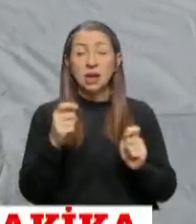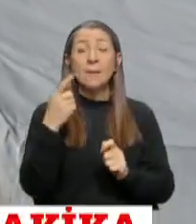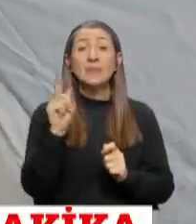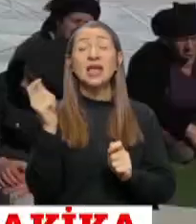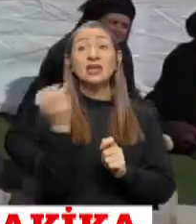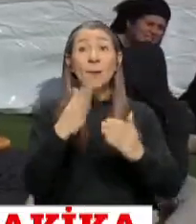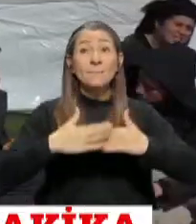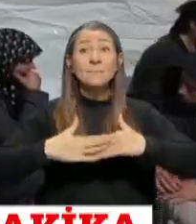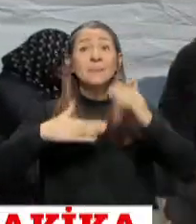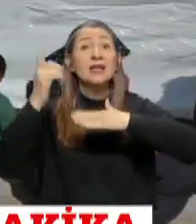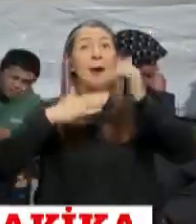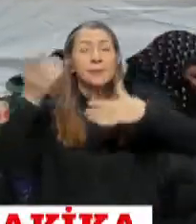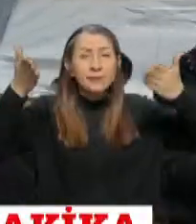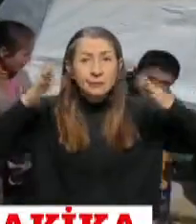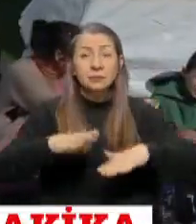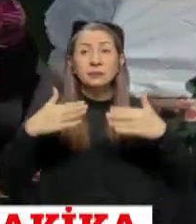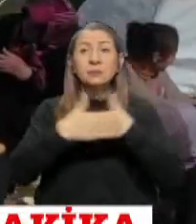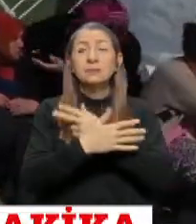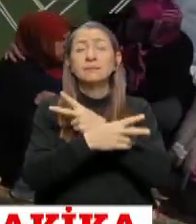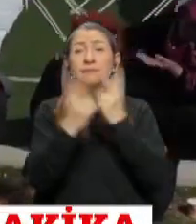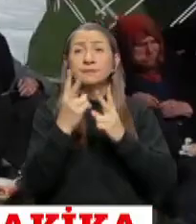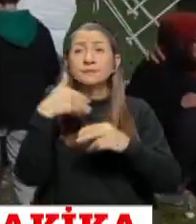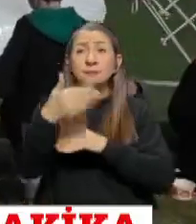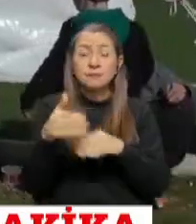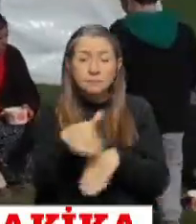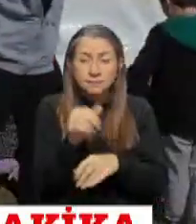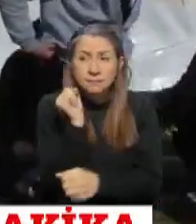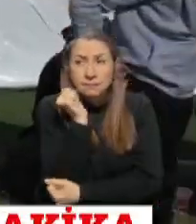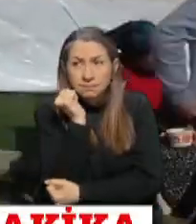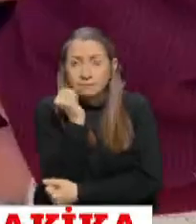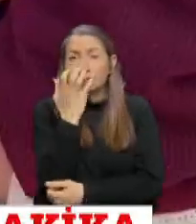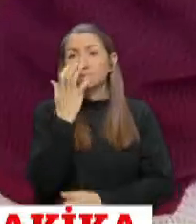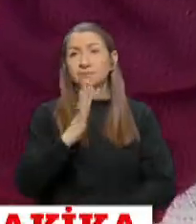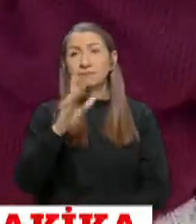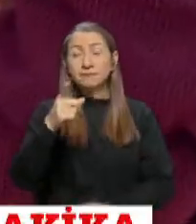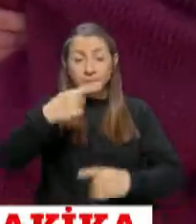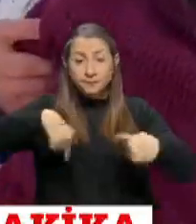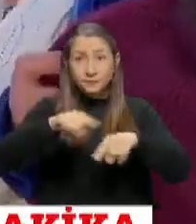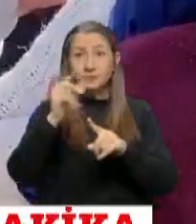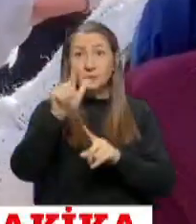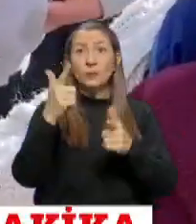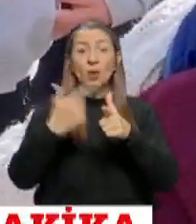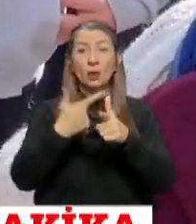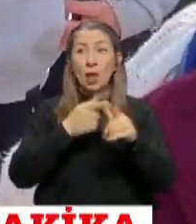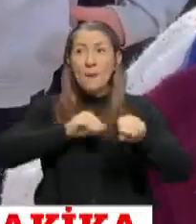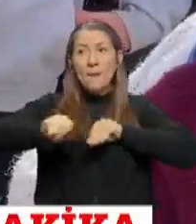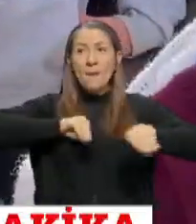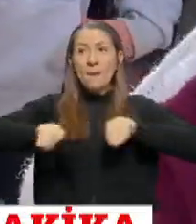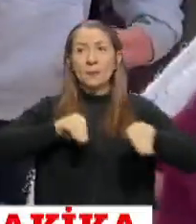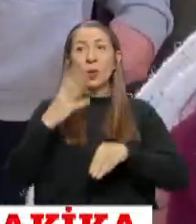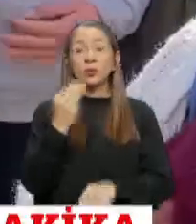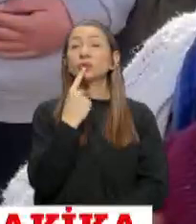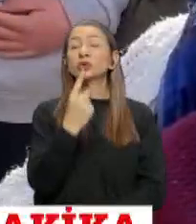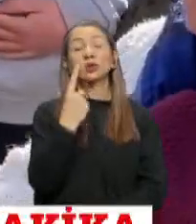Binlerce binanın yıkıldığı bölgede geceyi gündüzü dışarıda geçiriyor depremzedeler. Çevre illerdeki otellere